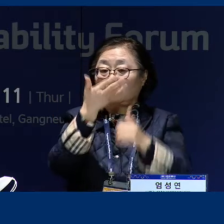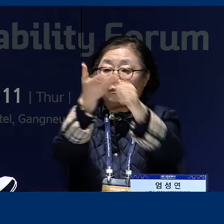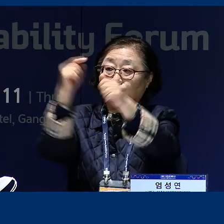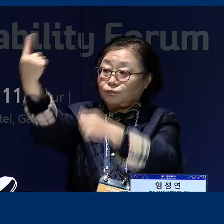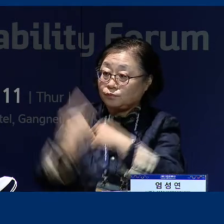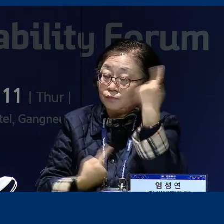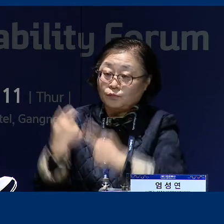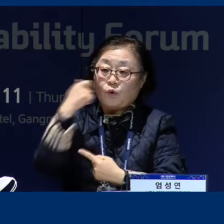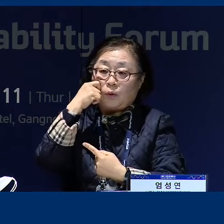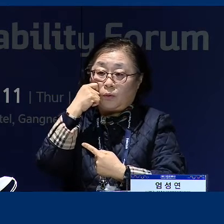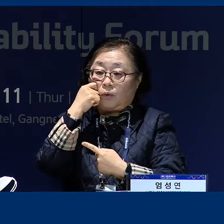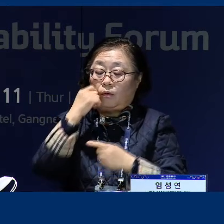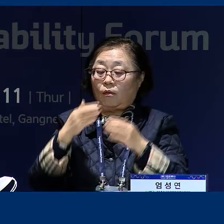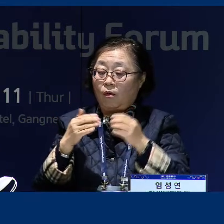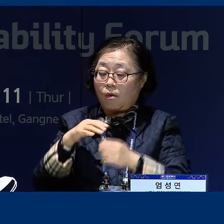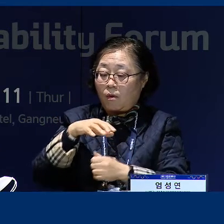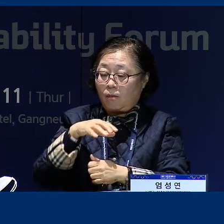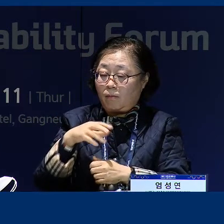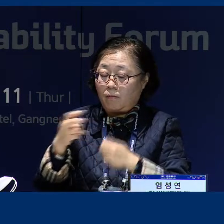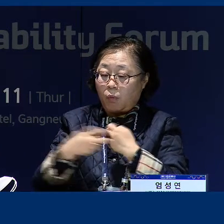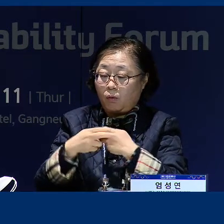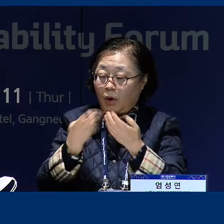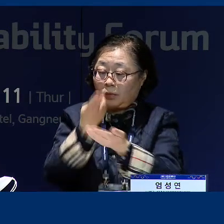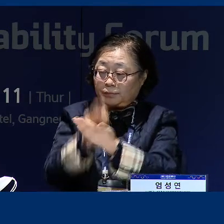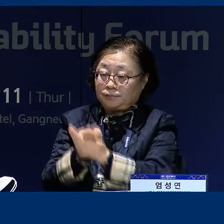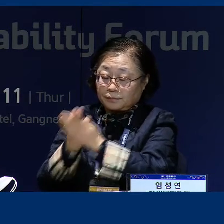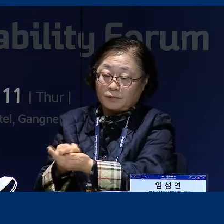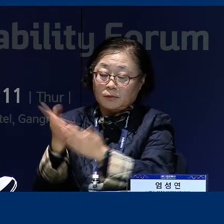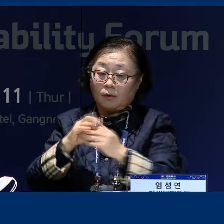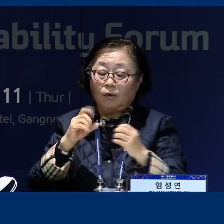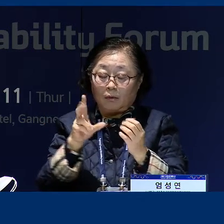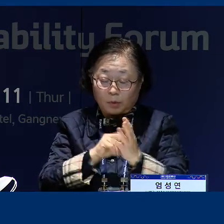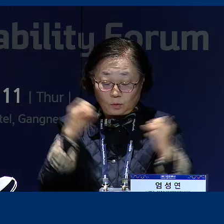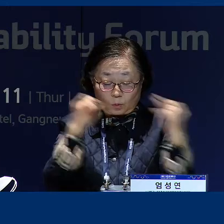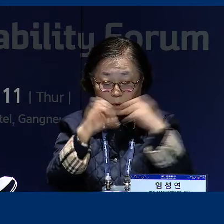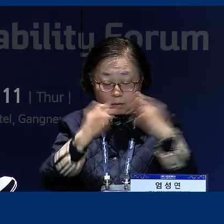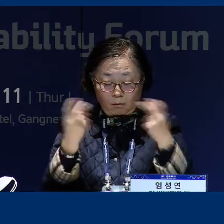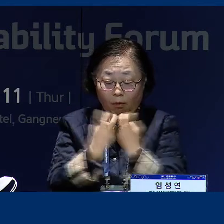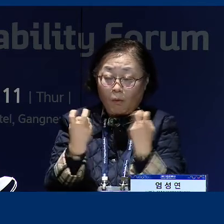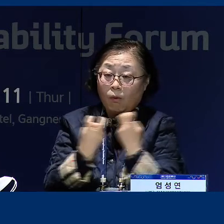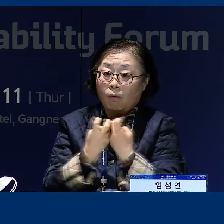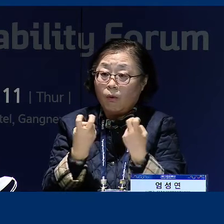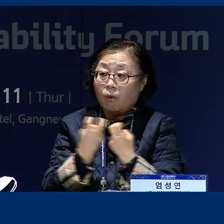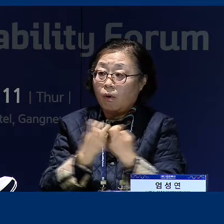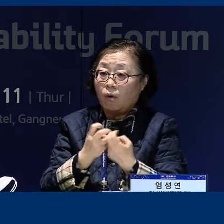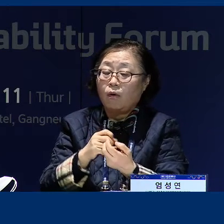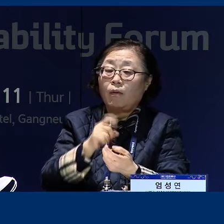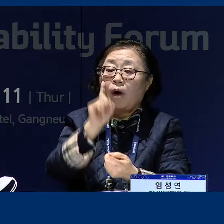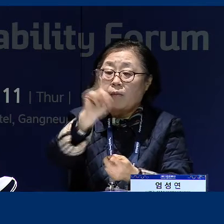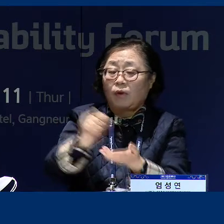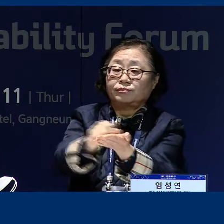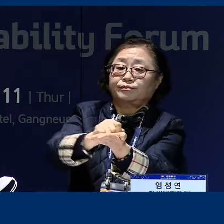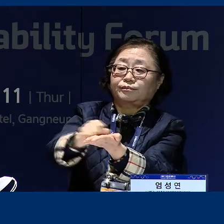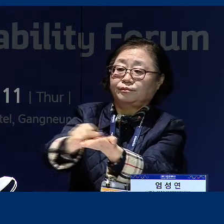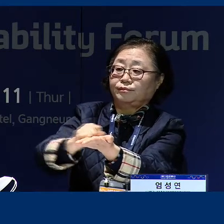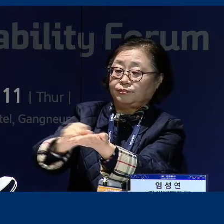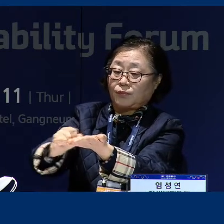통역사가 병원에 출입할 수가 없어서 의사와 소통 방법이 필담밖에는